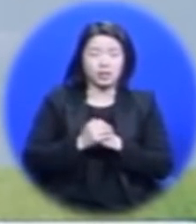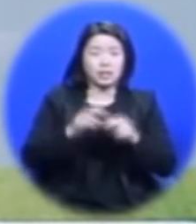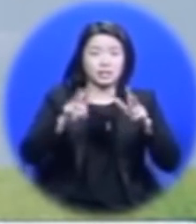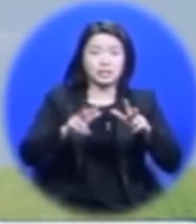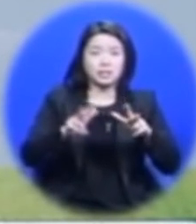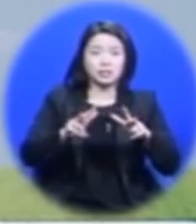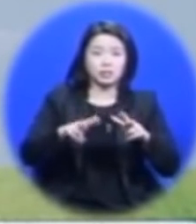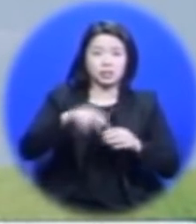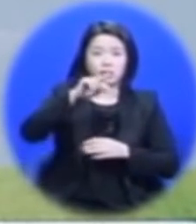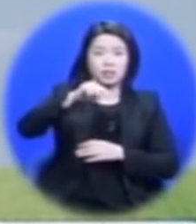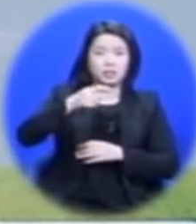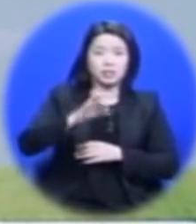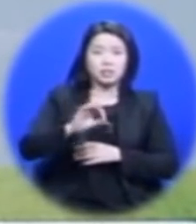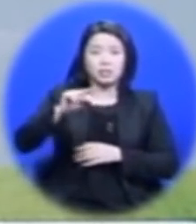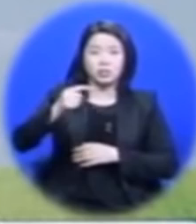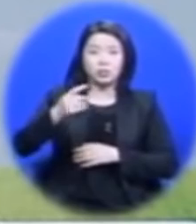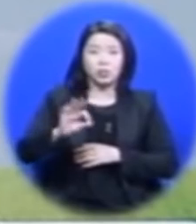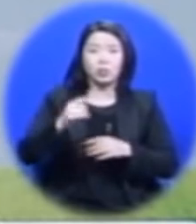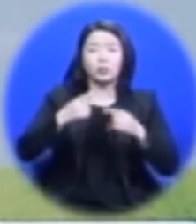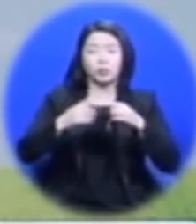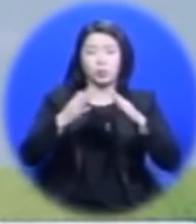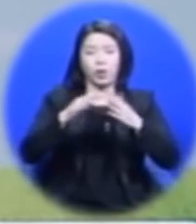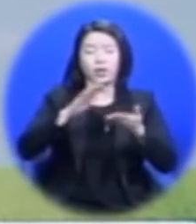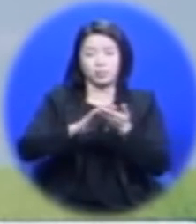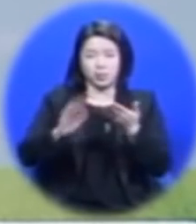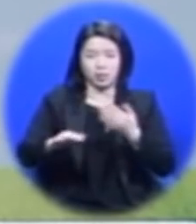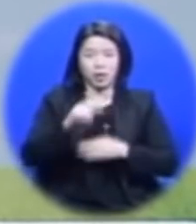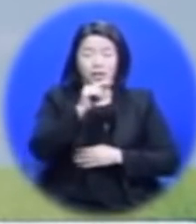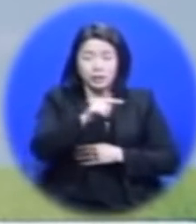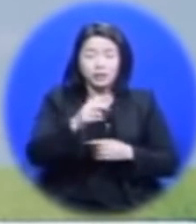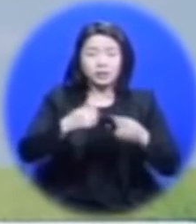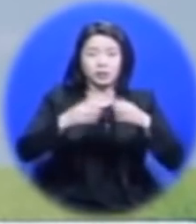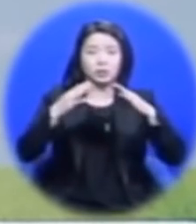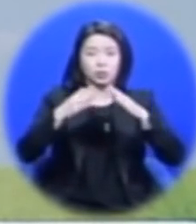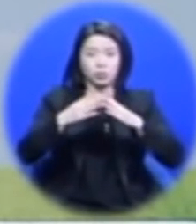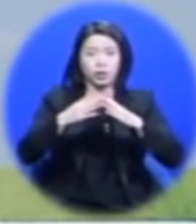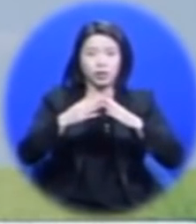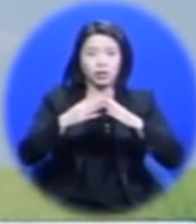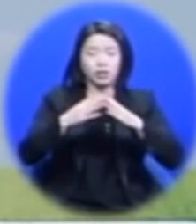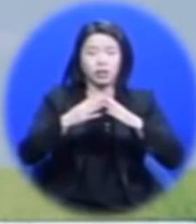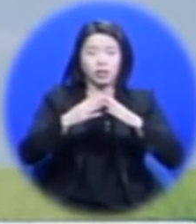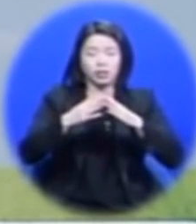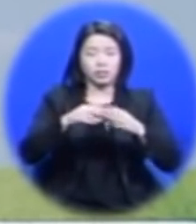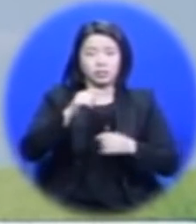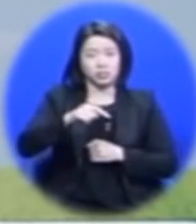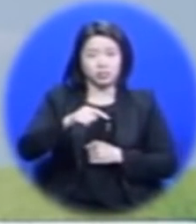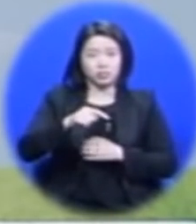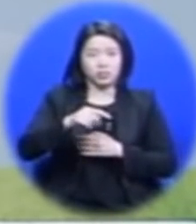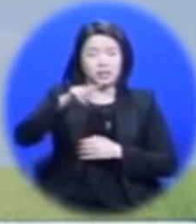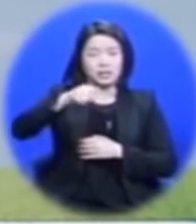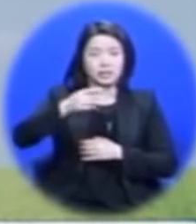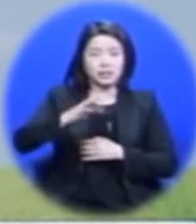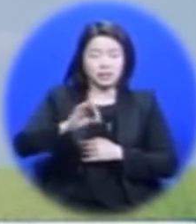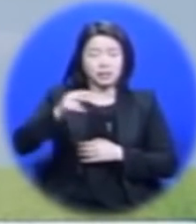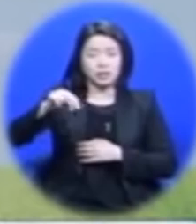지금 승동교회입니다. 그 교회의 이제 후신이 지금